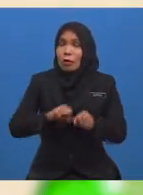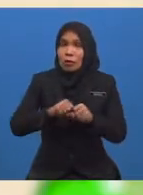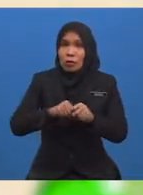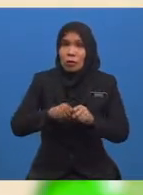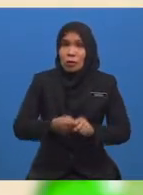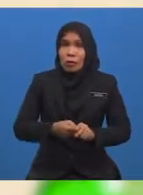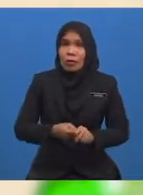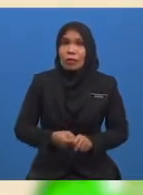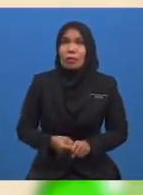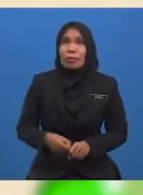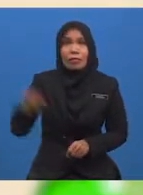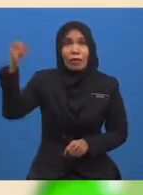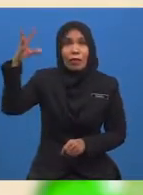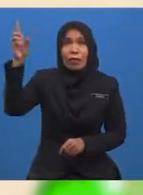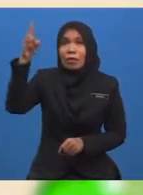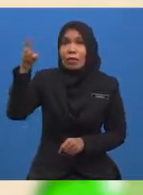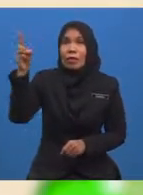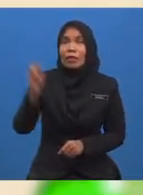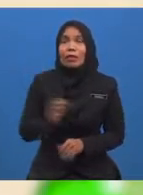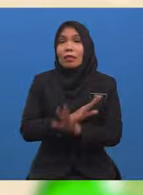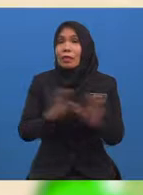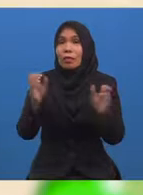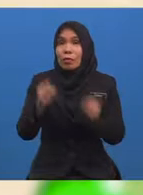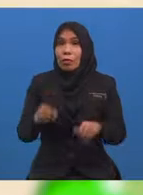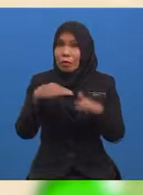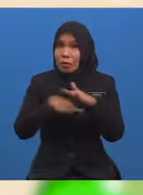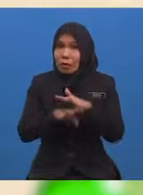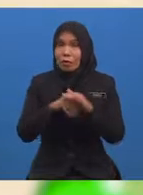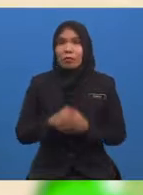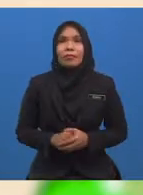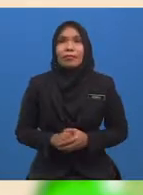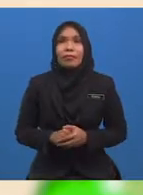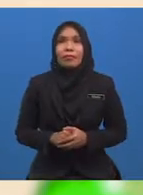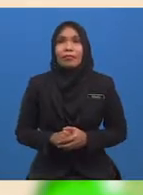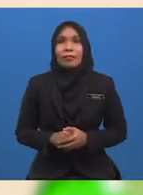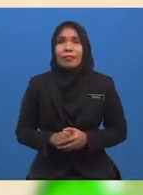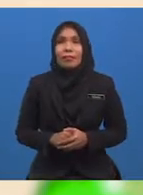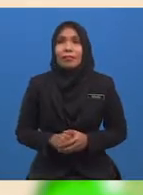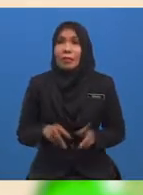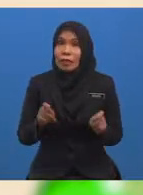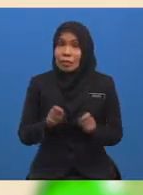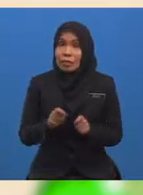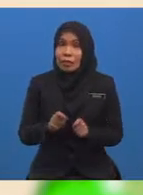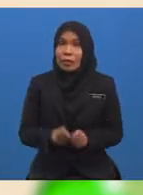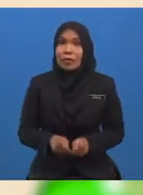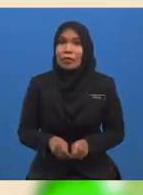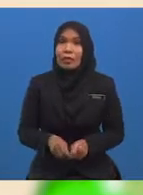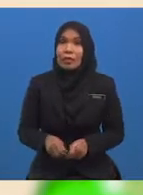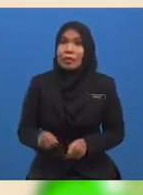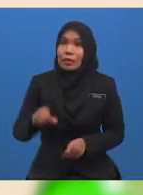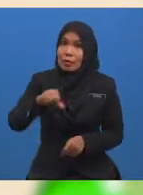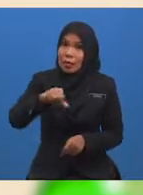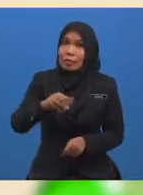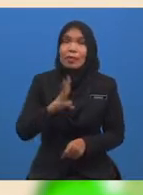masuk tetapi tumbuhan tersebut disiram air dan memperoleh udara. Pemerhatian